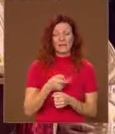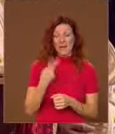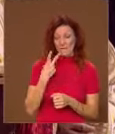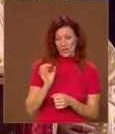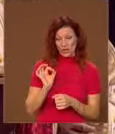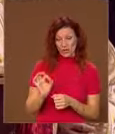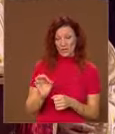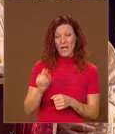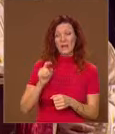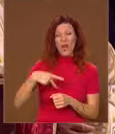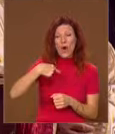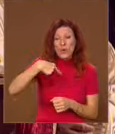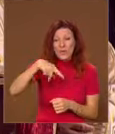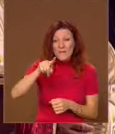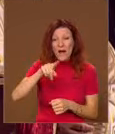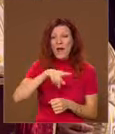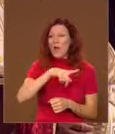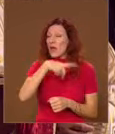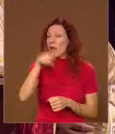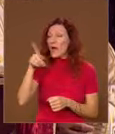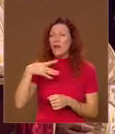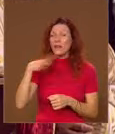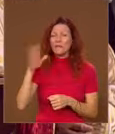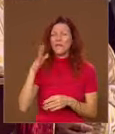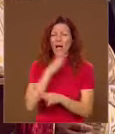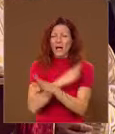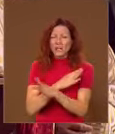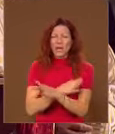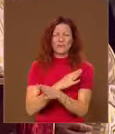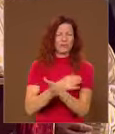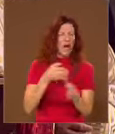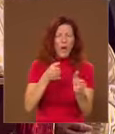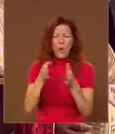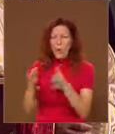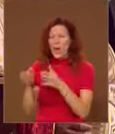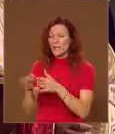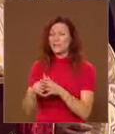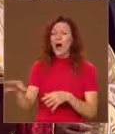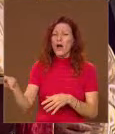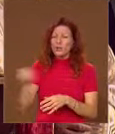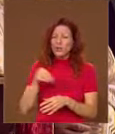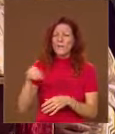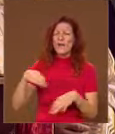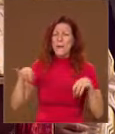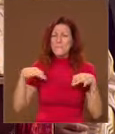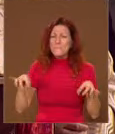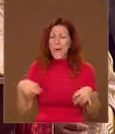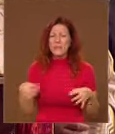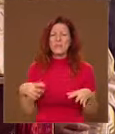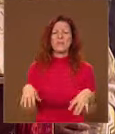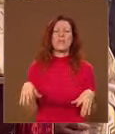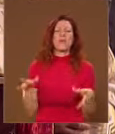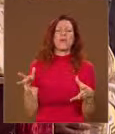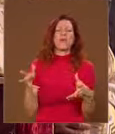си: излез по-скоро в устъгдите и улиците на града и доведи тук бедните,